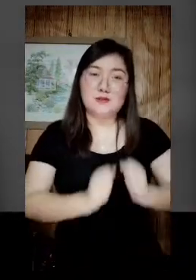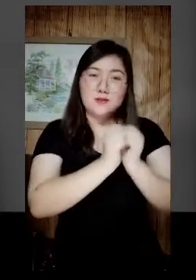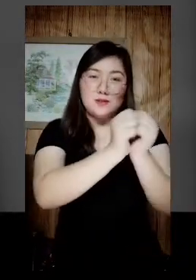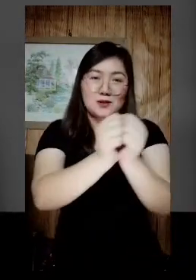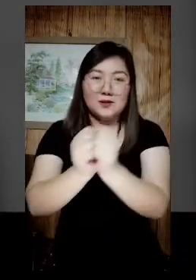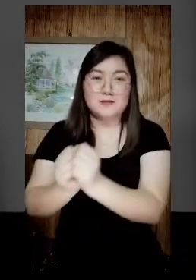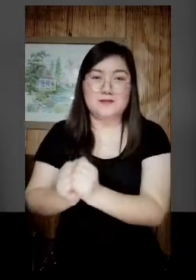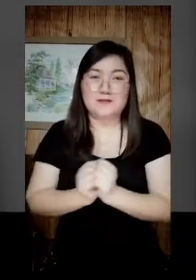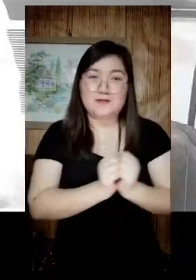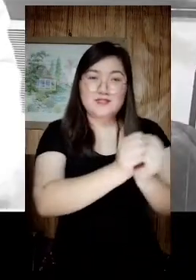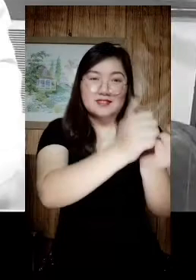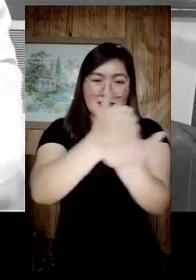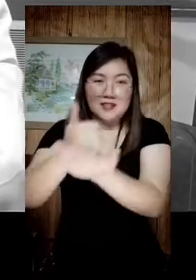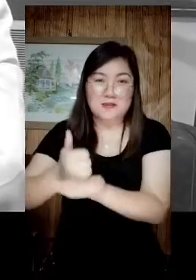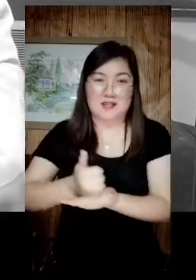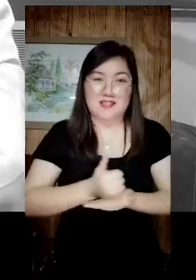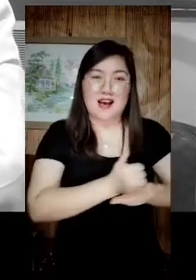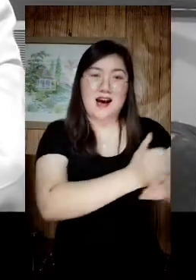magtutulong-tulong,